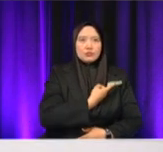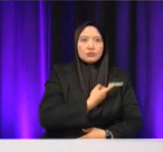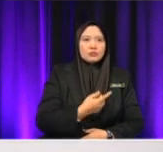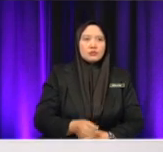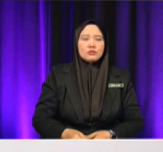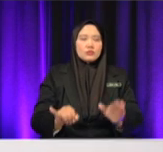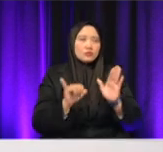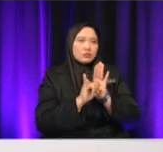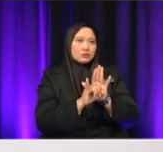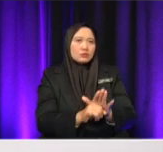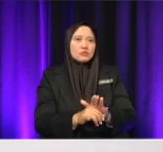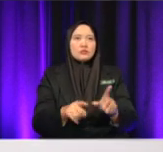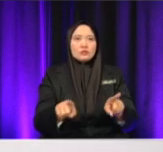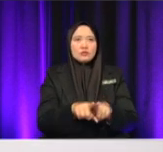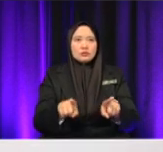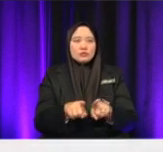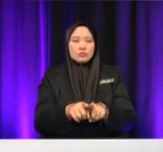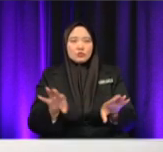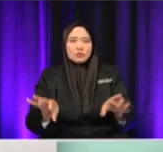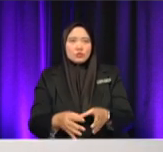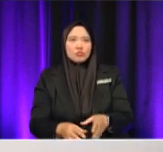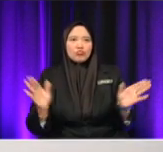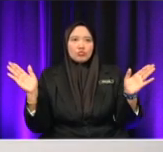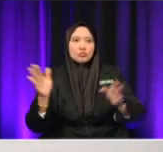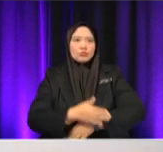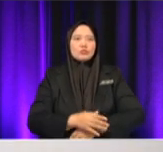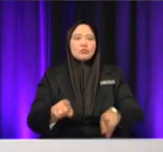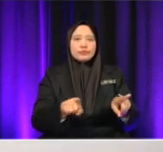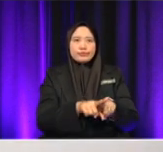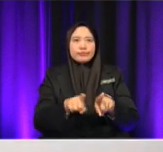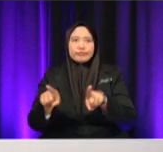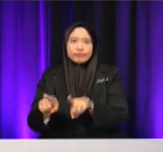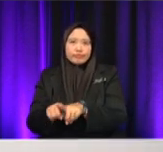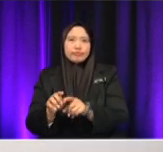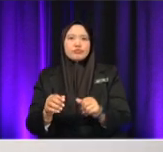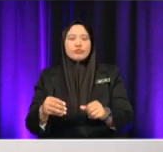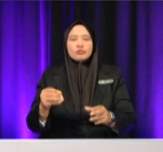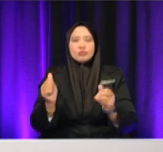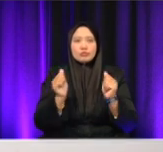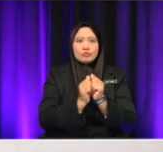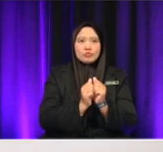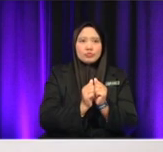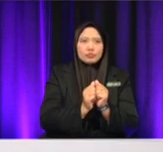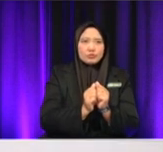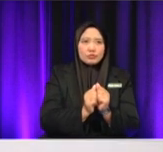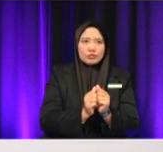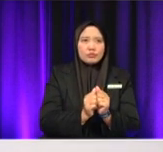Itu untuk memindahkan salat harian karena ikut oke bagus Anita anime